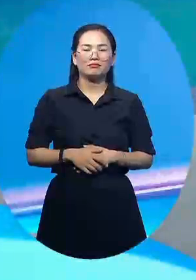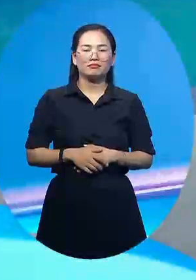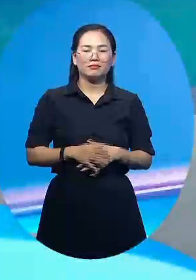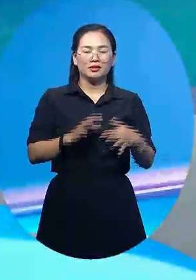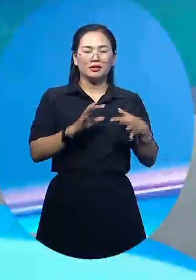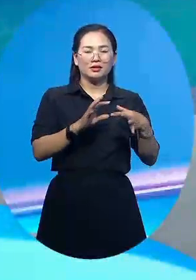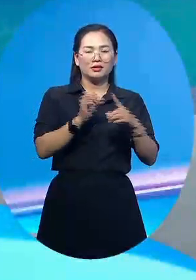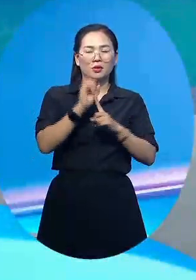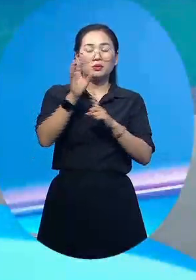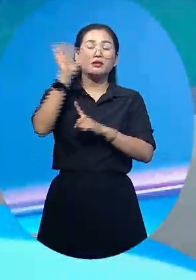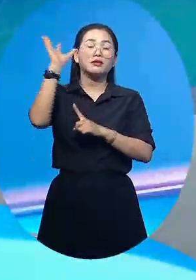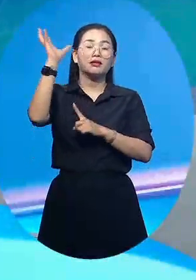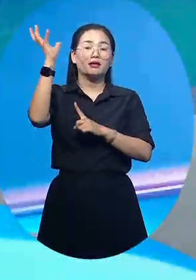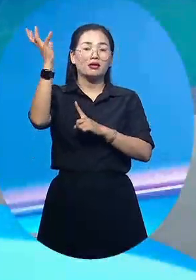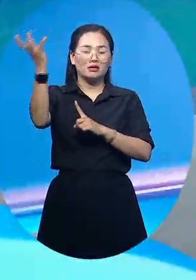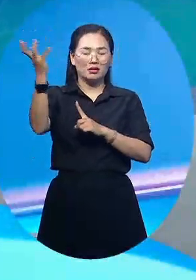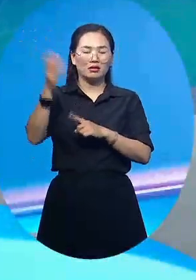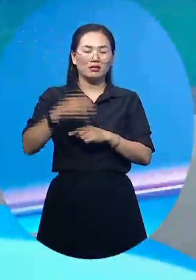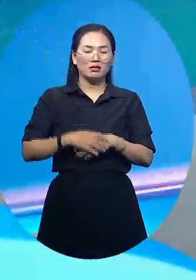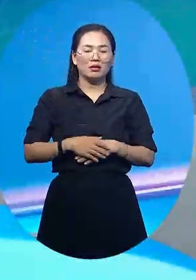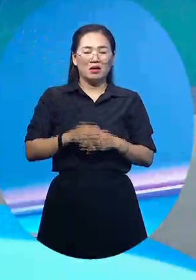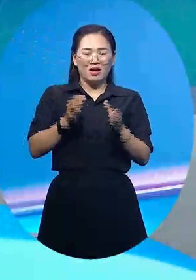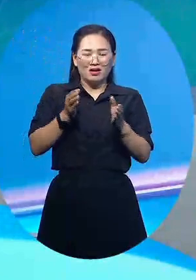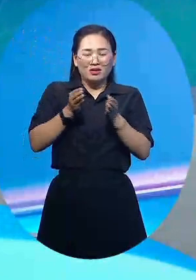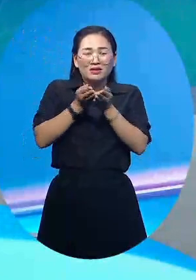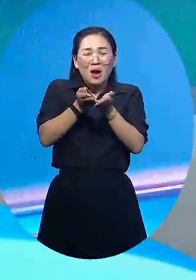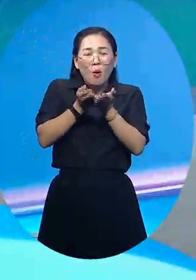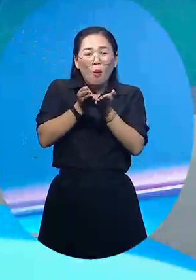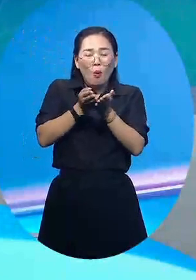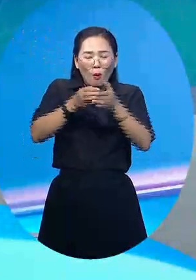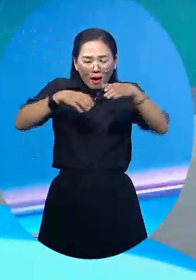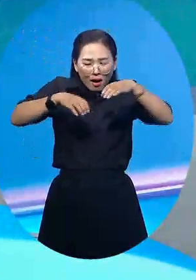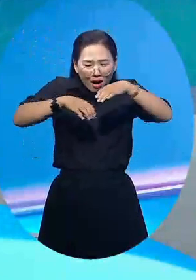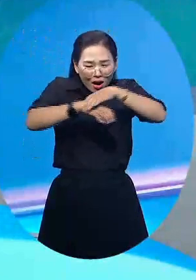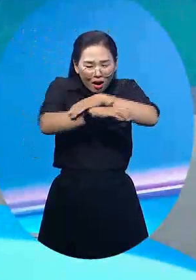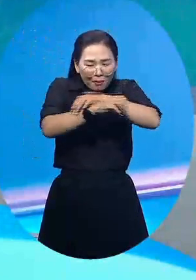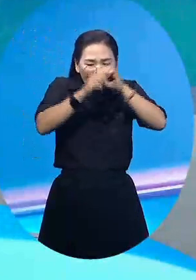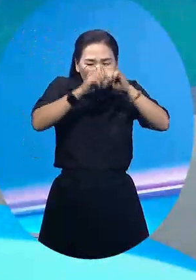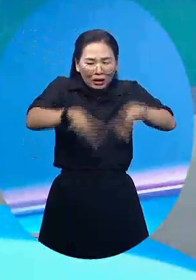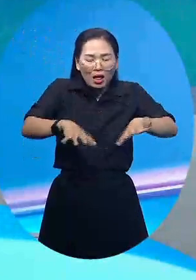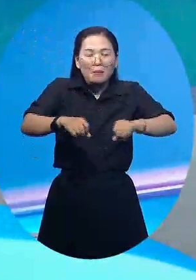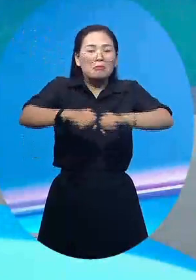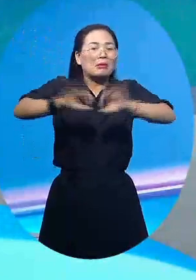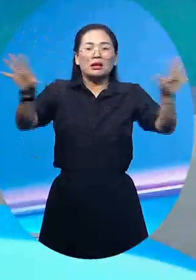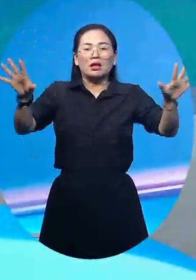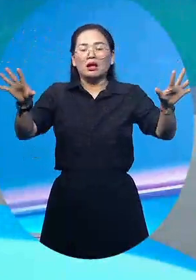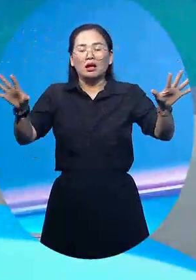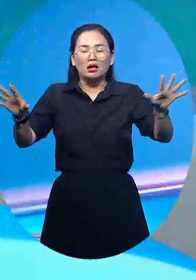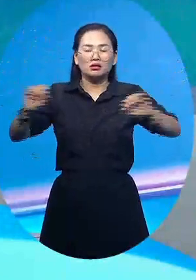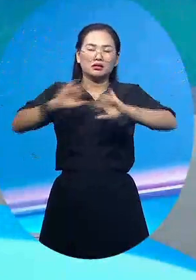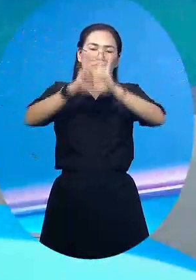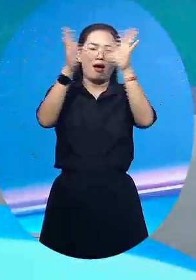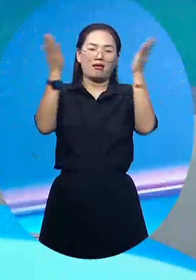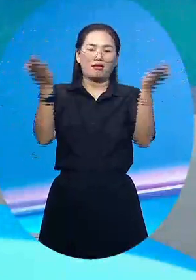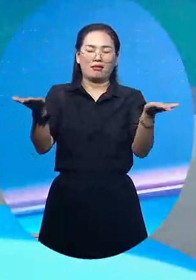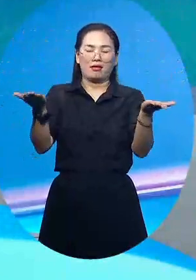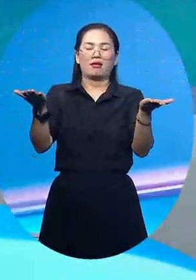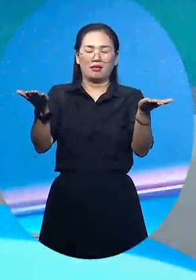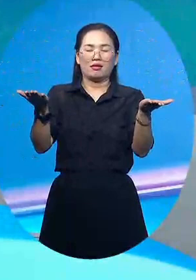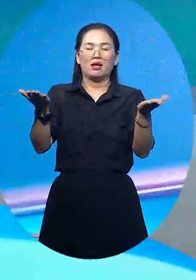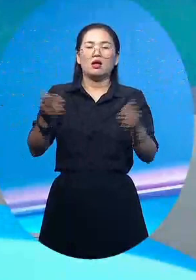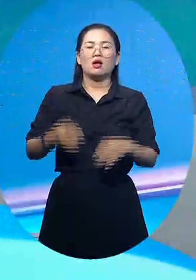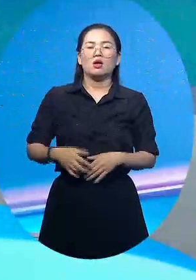trên thế giới liên quan tới chiến dịch Tìm kiếm chiếc tàu lặn Titan bị mất tích ở bất Đại Tây Dương rạng sáng nay theo giờ Việt Nam